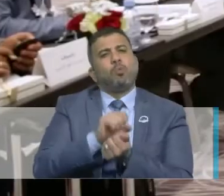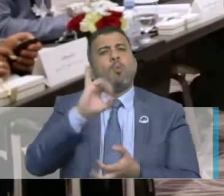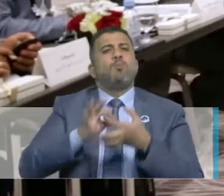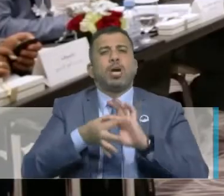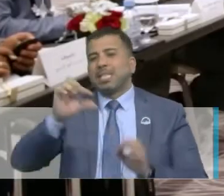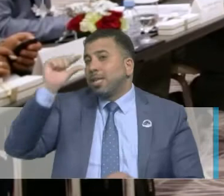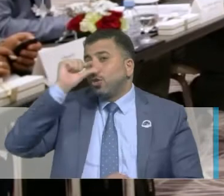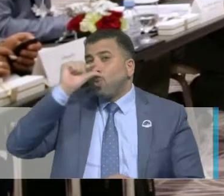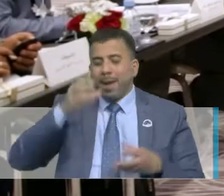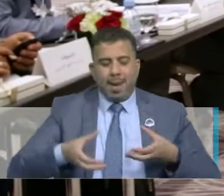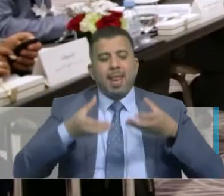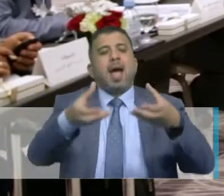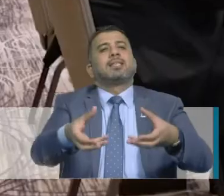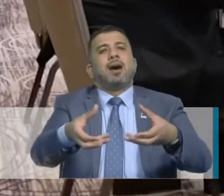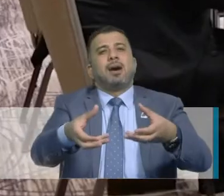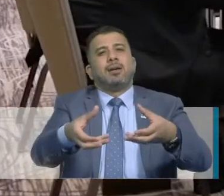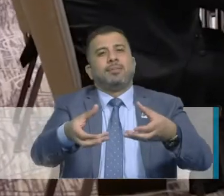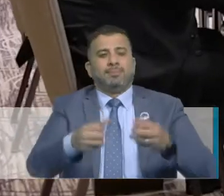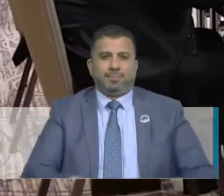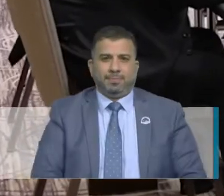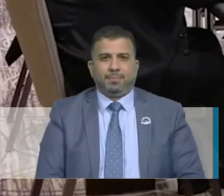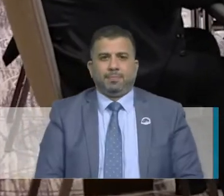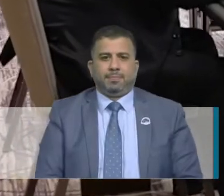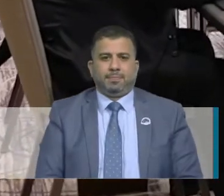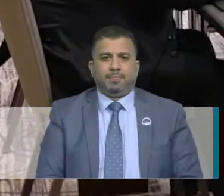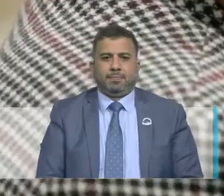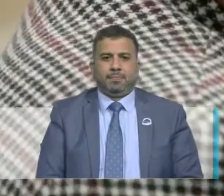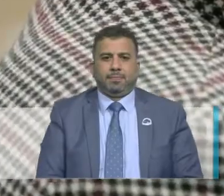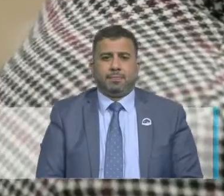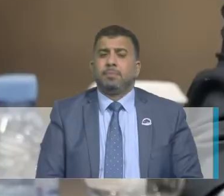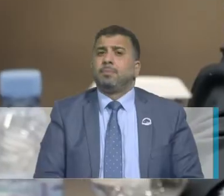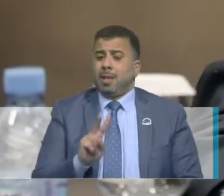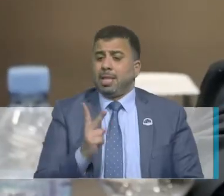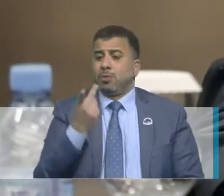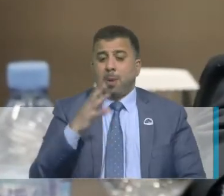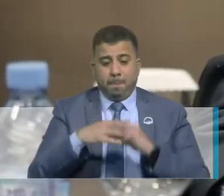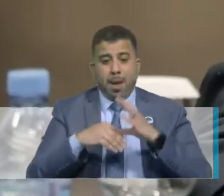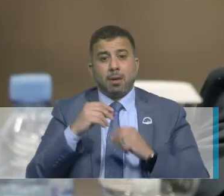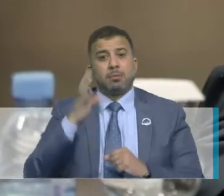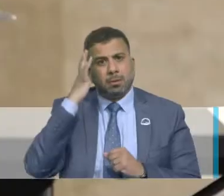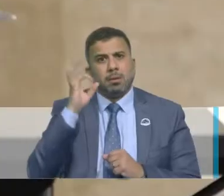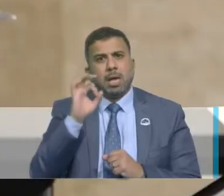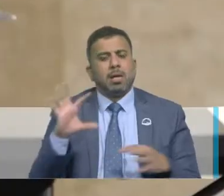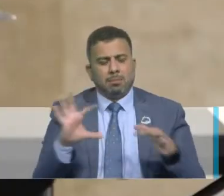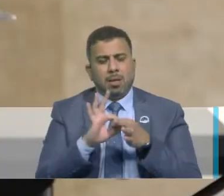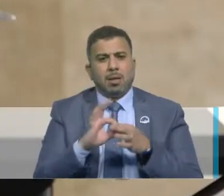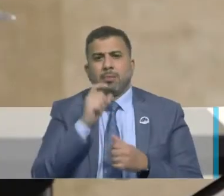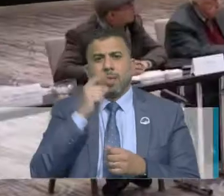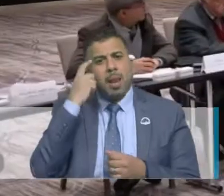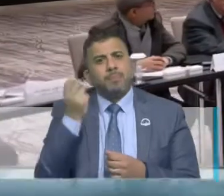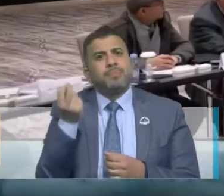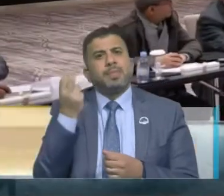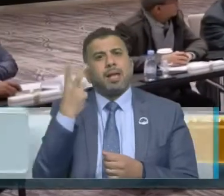للناشرين ومؤسسة دبي العطاء. يلعب تطوير المهارات دور أساسي في تعزيز روح